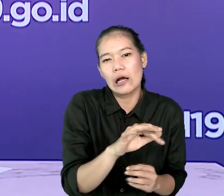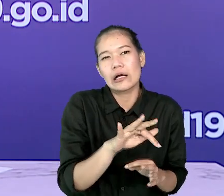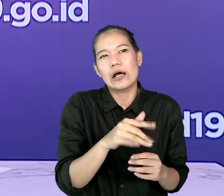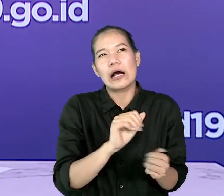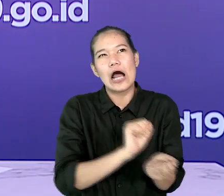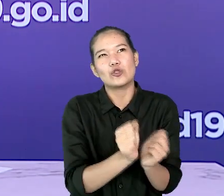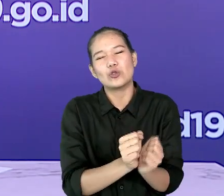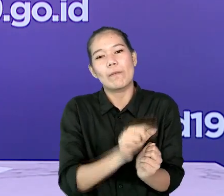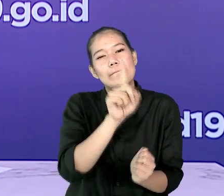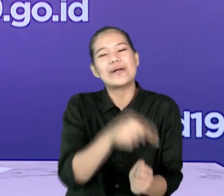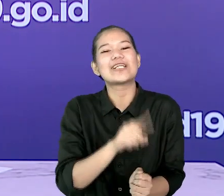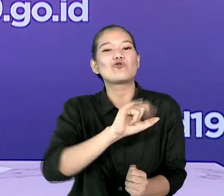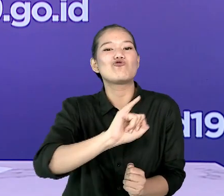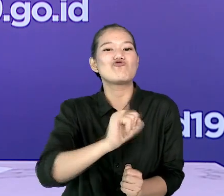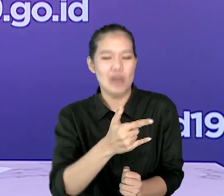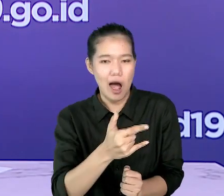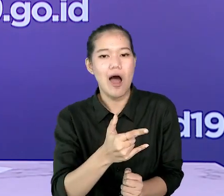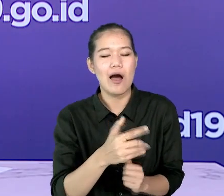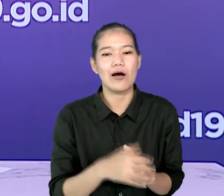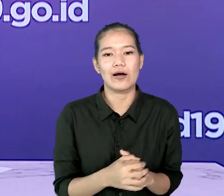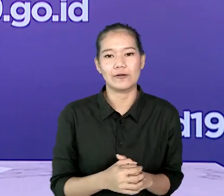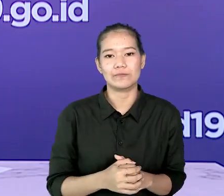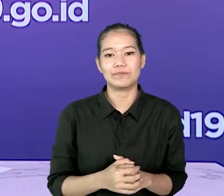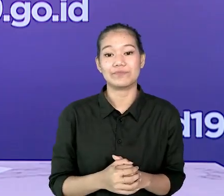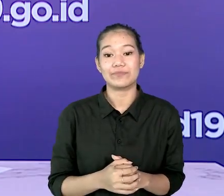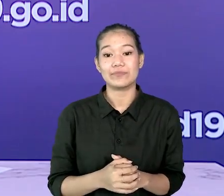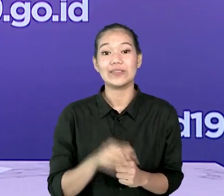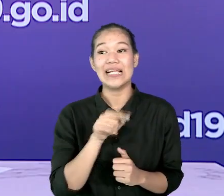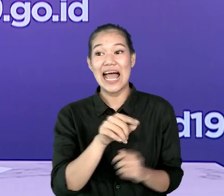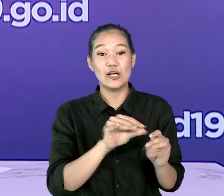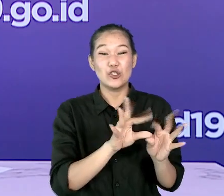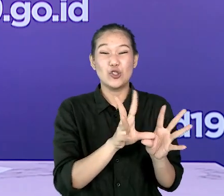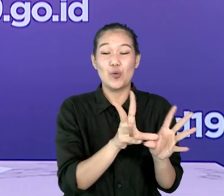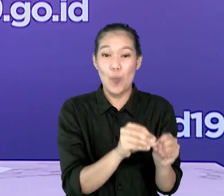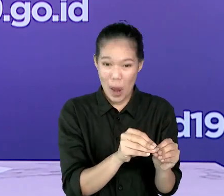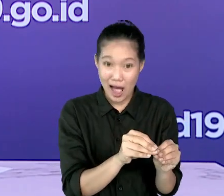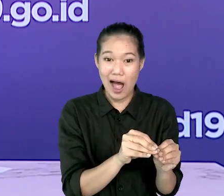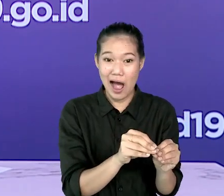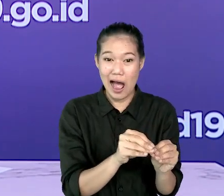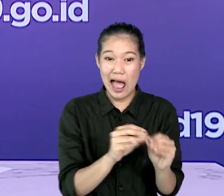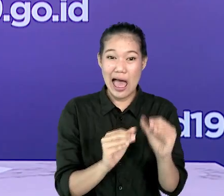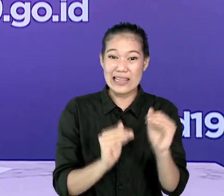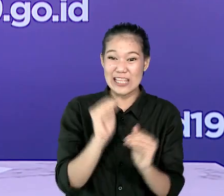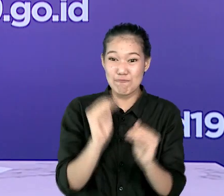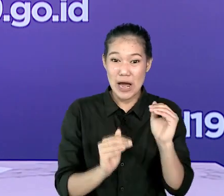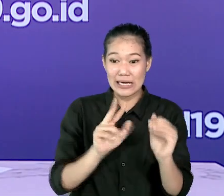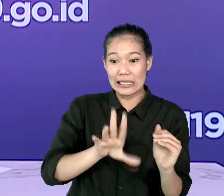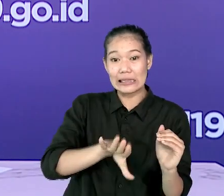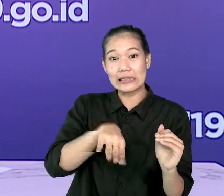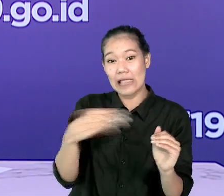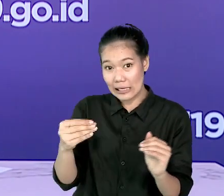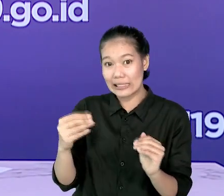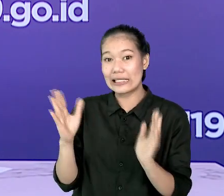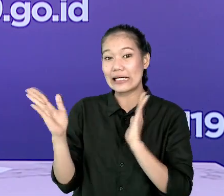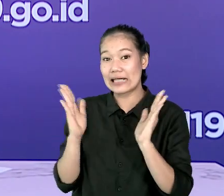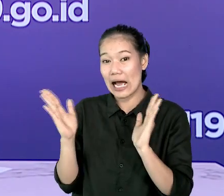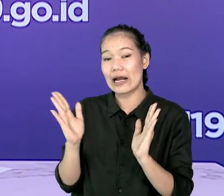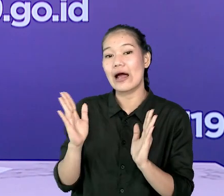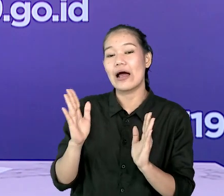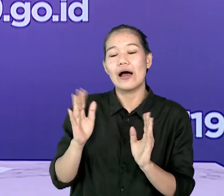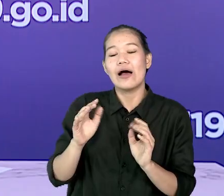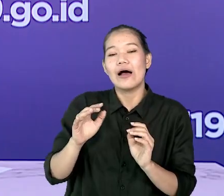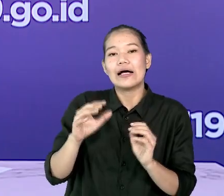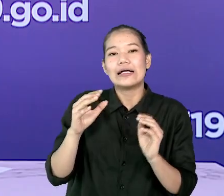penduduk. Bahkan jumlah tersebut juga masih lebih kecil dibandingkan negara tetangga yang